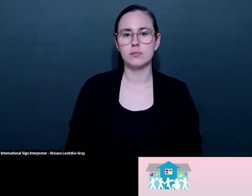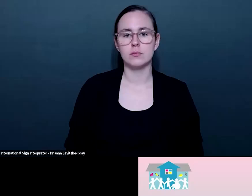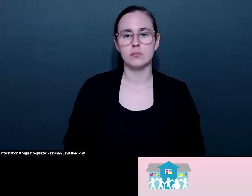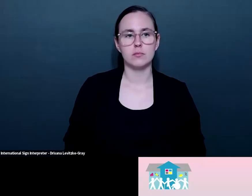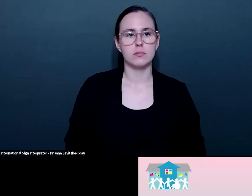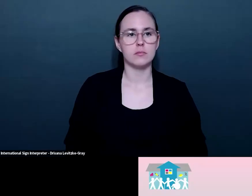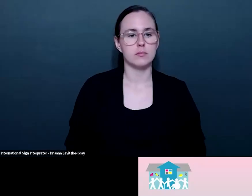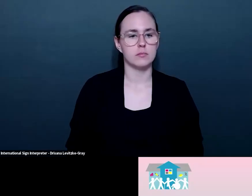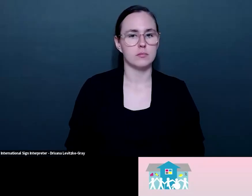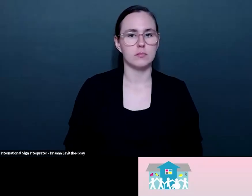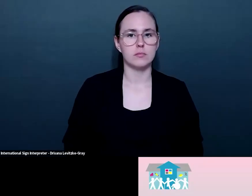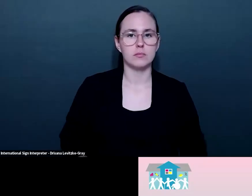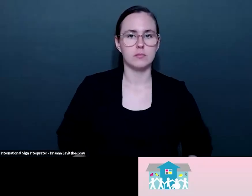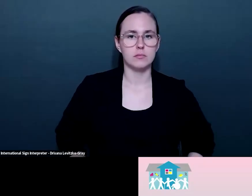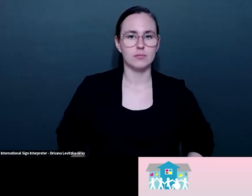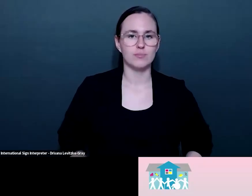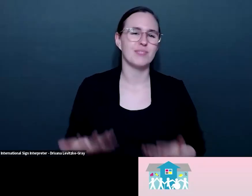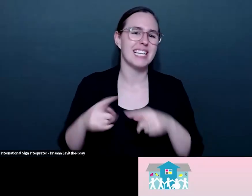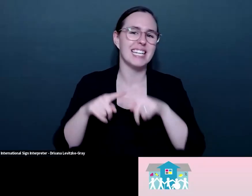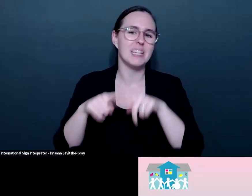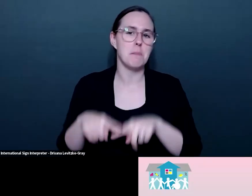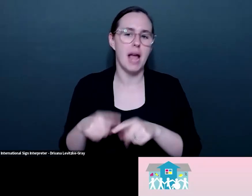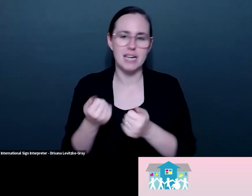enfants, c'est très important.